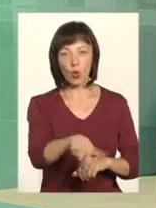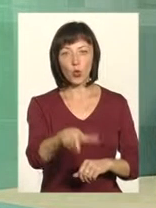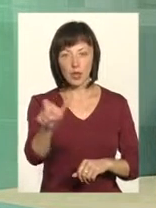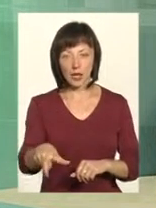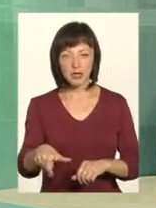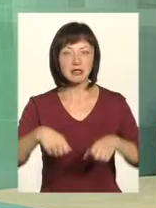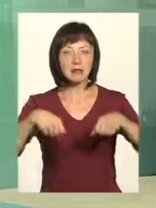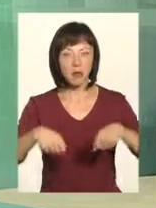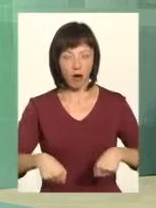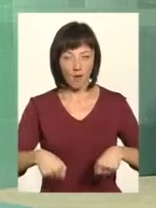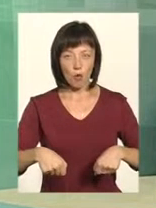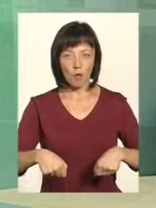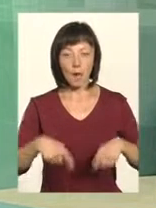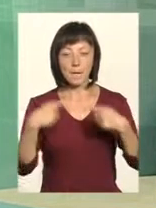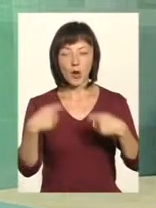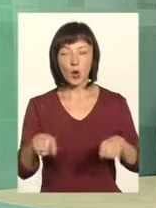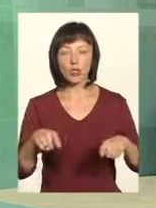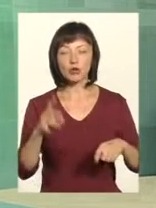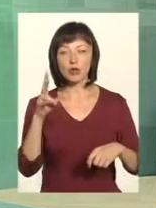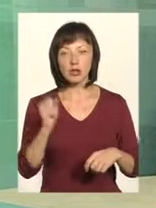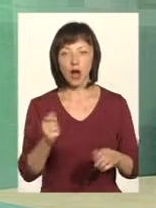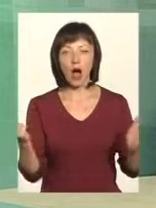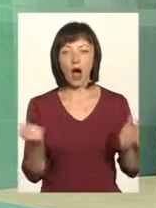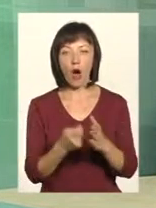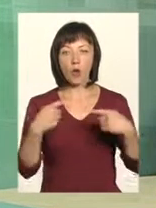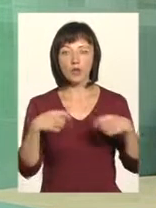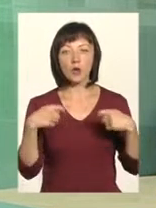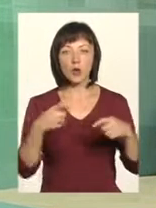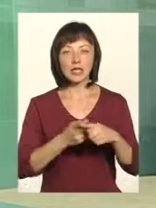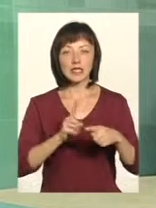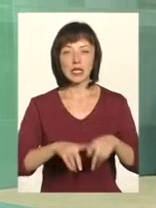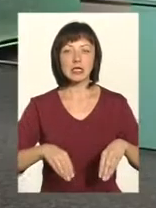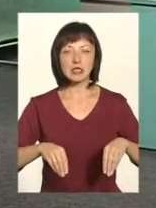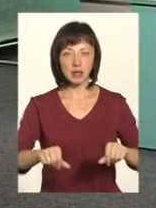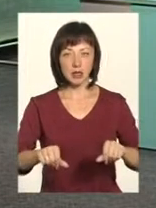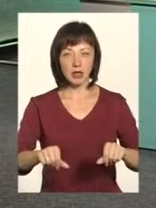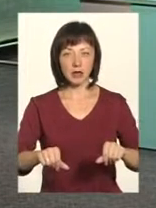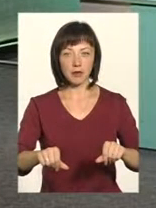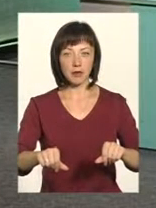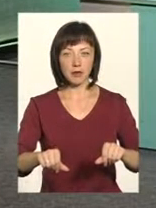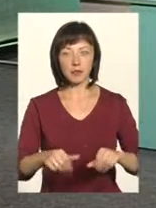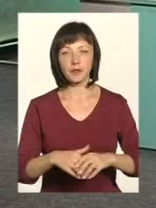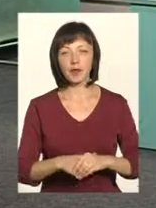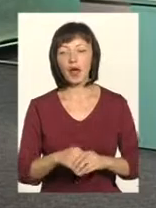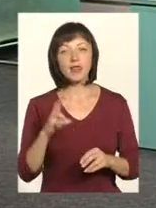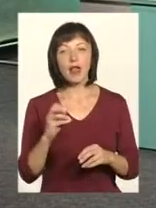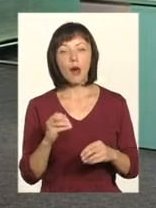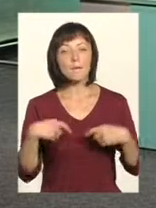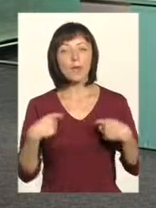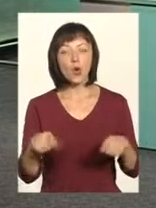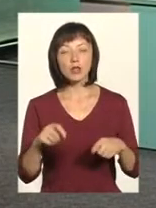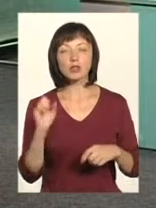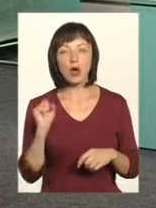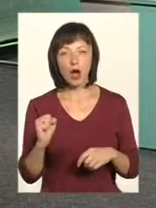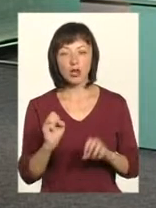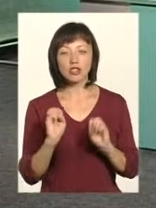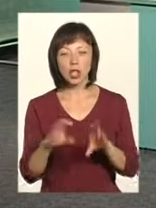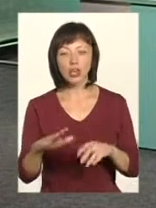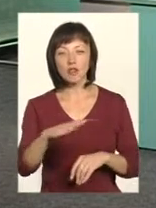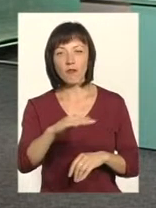з правом продажу на аукціонах цієї землі, значить, не продажу, а